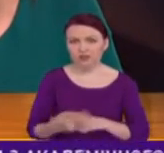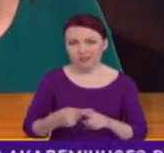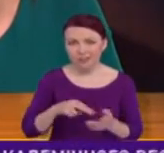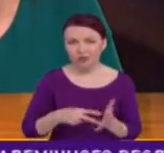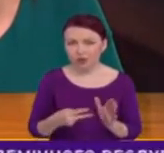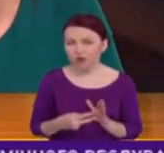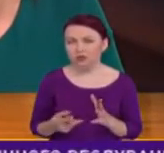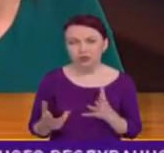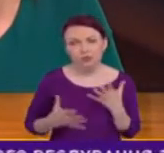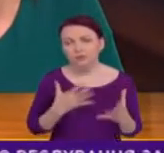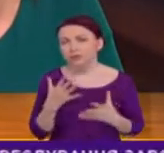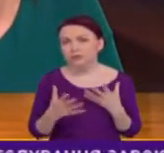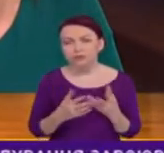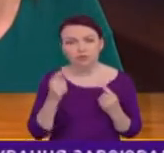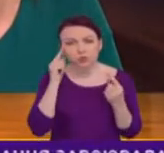і